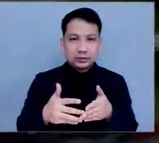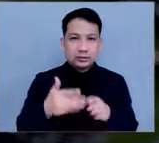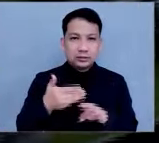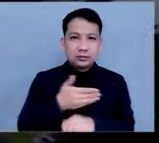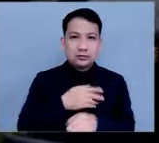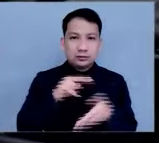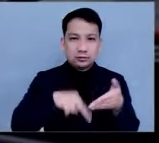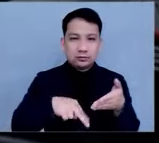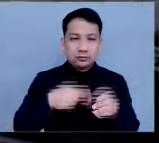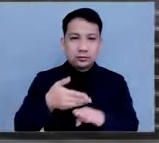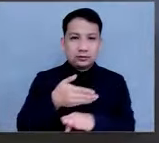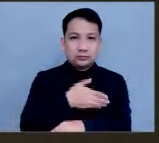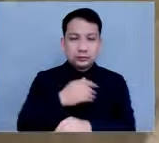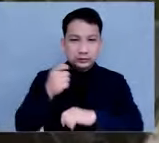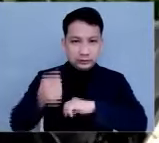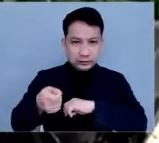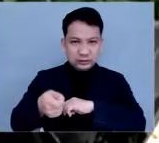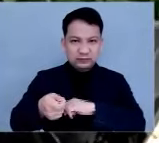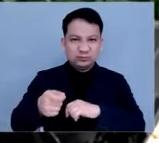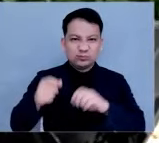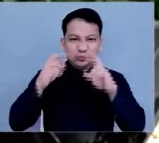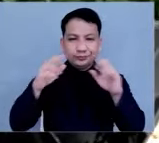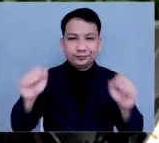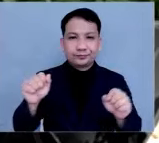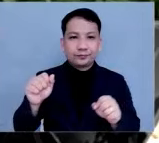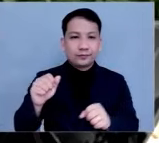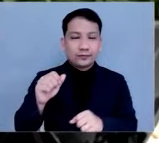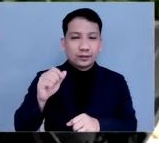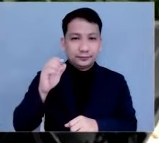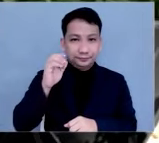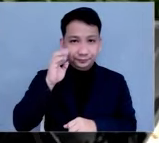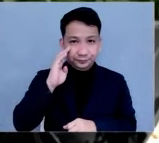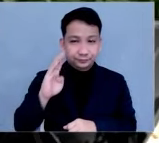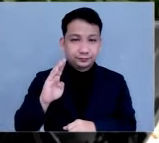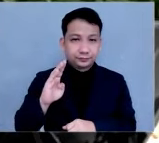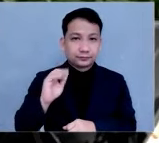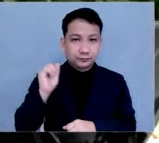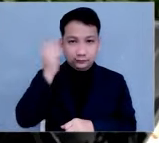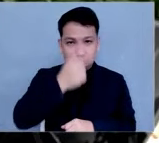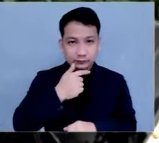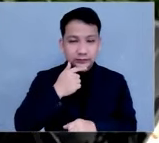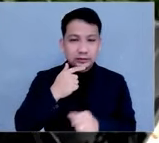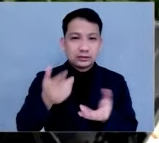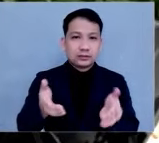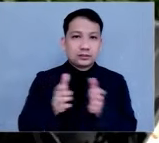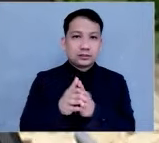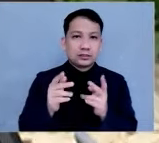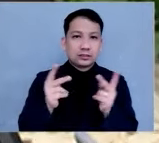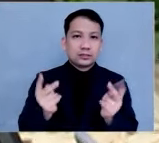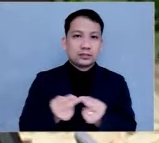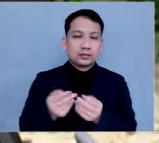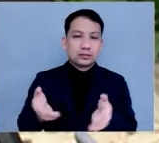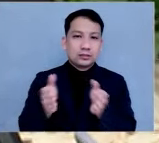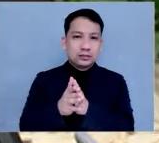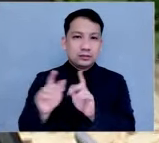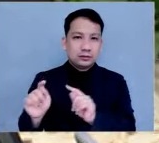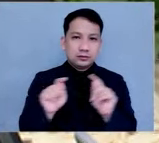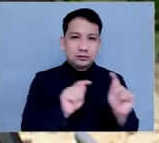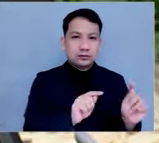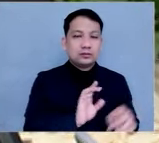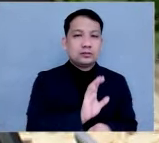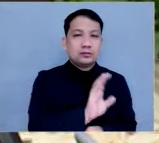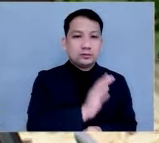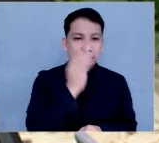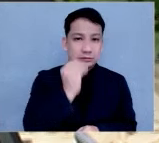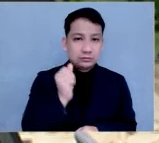para sa kaso ng dating alkalde. Pinagsusumite rin ang prosekusyon ang kanilang posisyon sa hiling ng kamera na ilipat sa kanilang kustodiya si